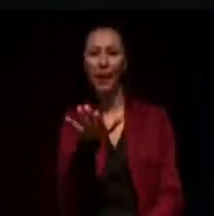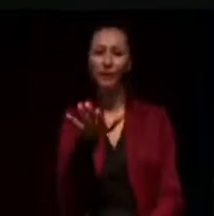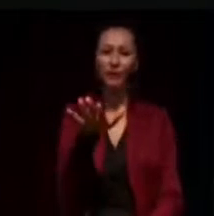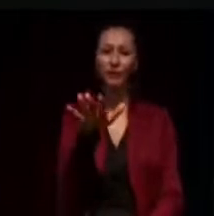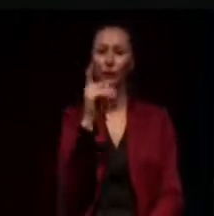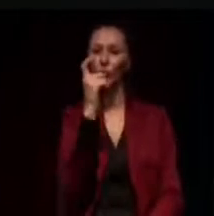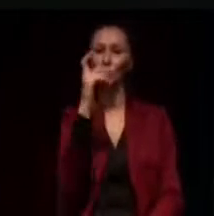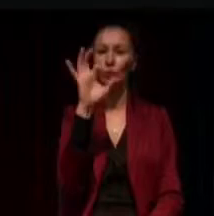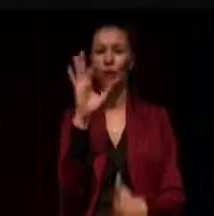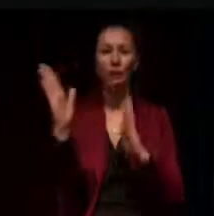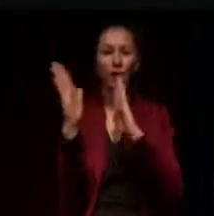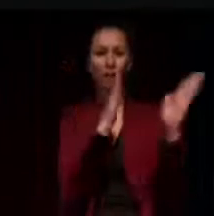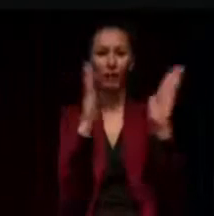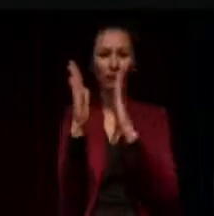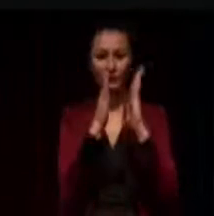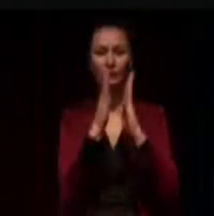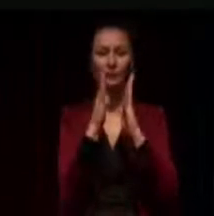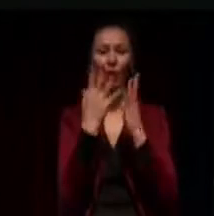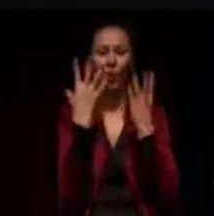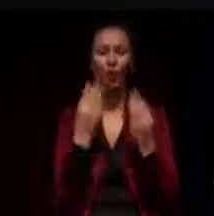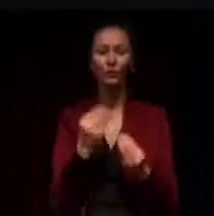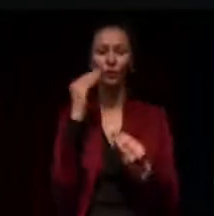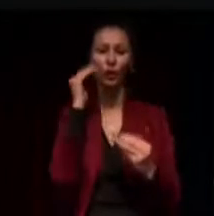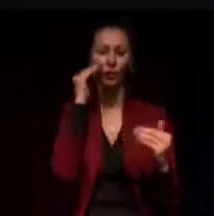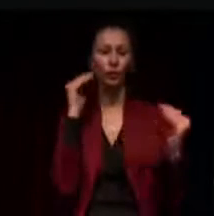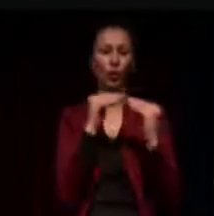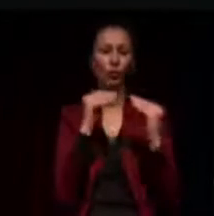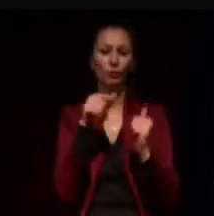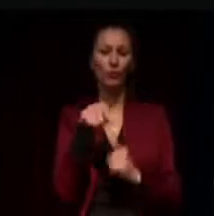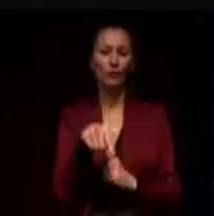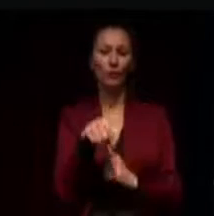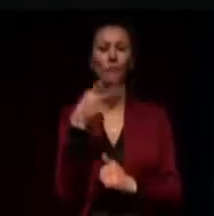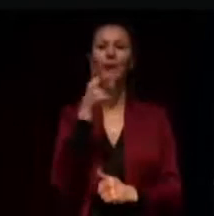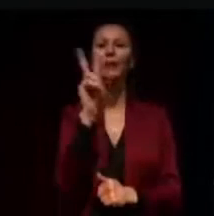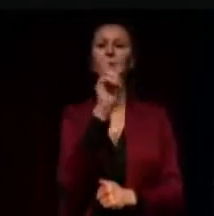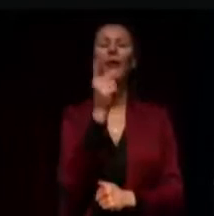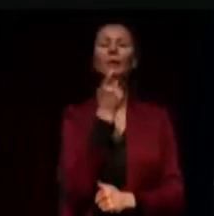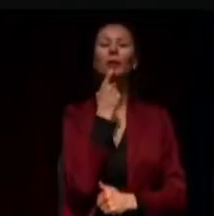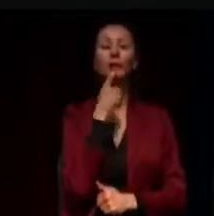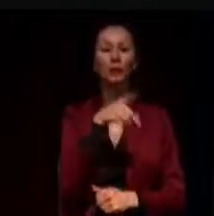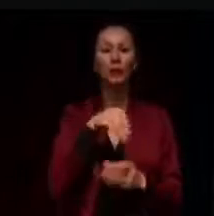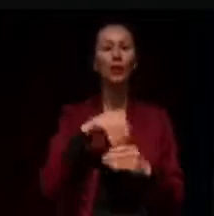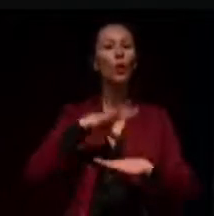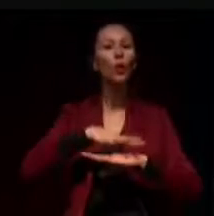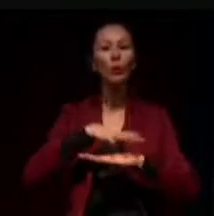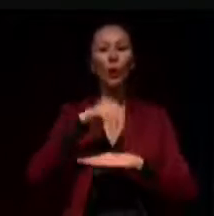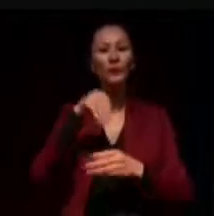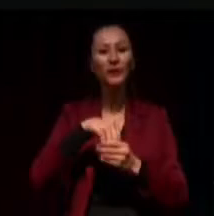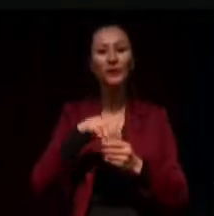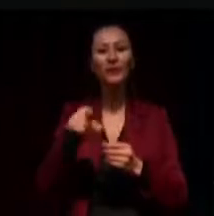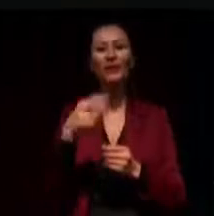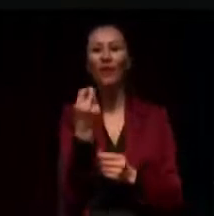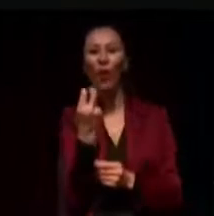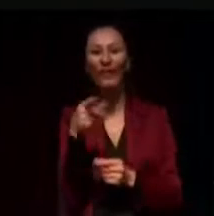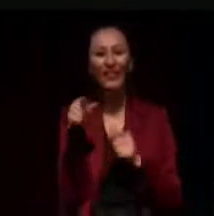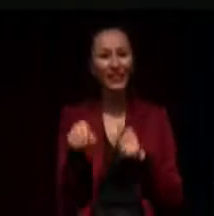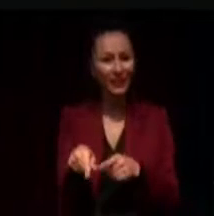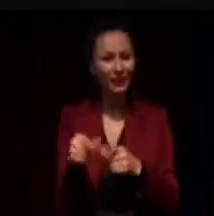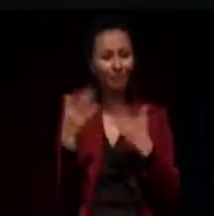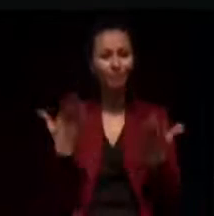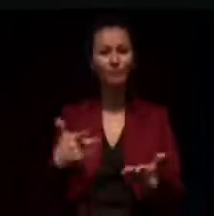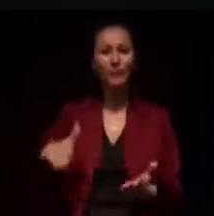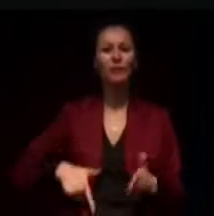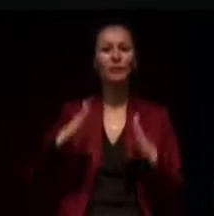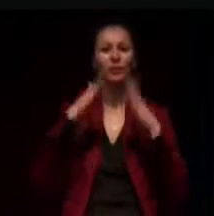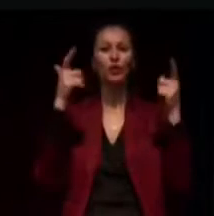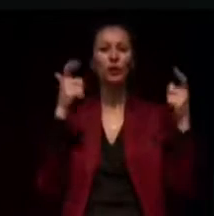ile 90 arasında tutacağı öngörülmektedir. 2020 yılında Covid sürecinin etkilerine rağmen